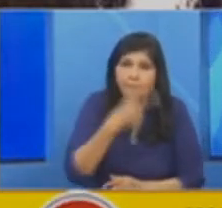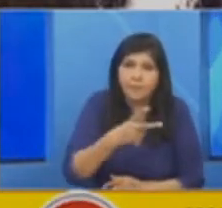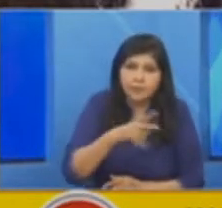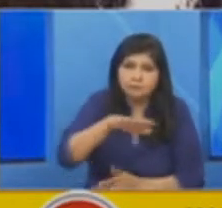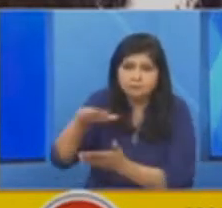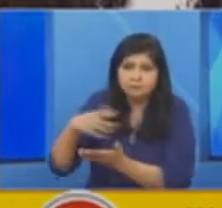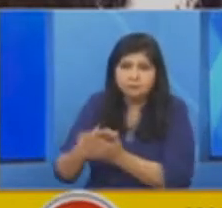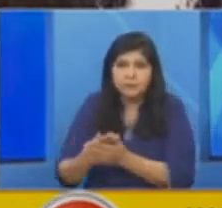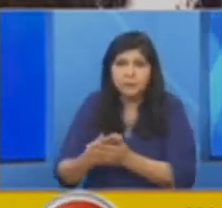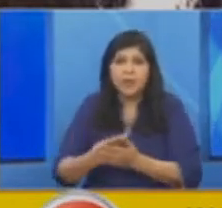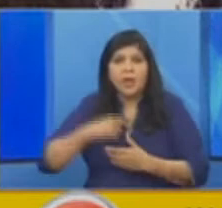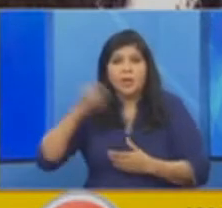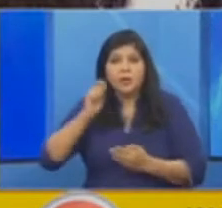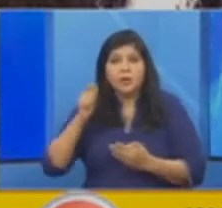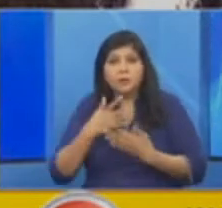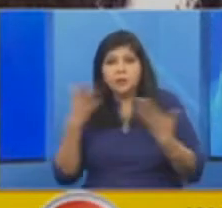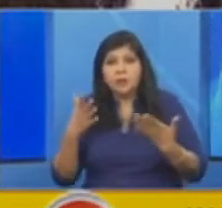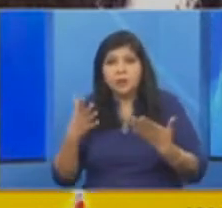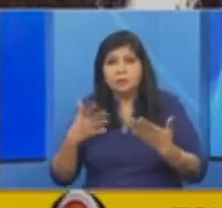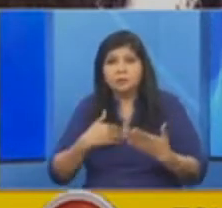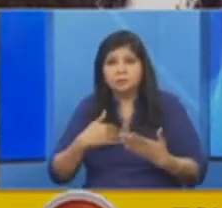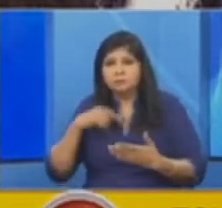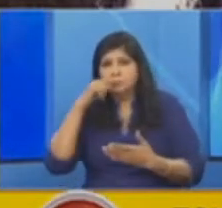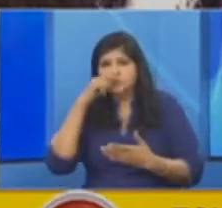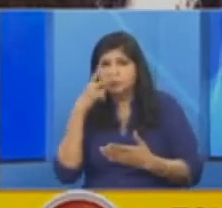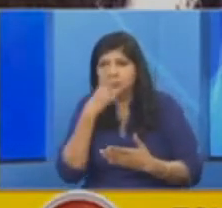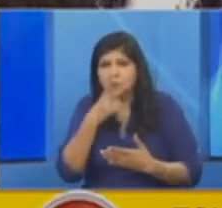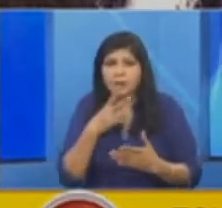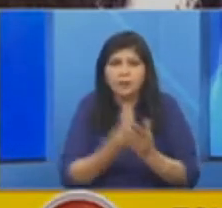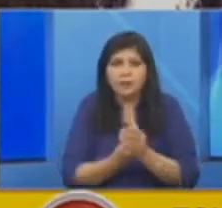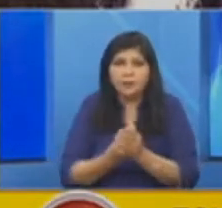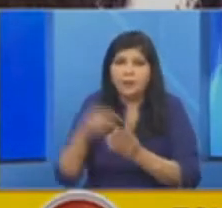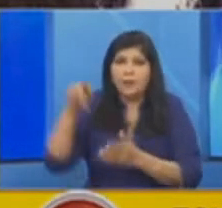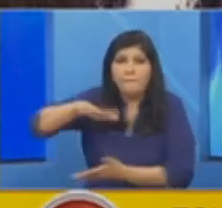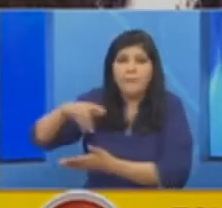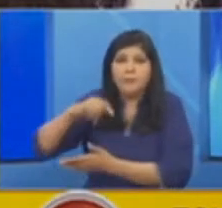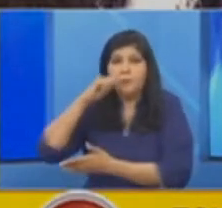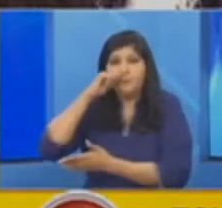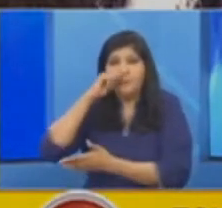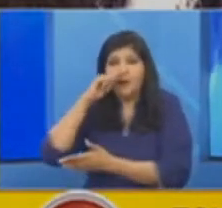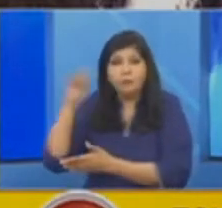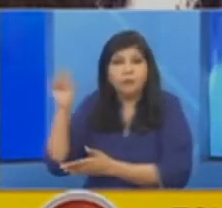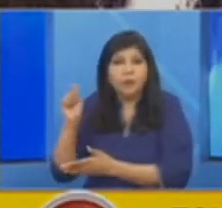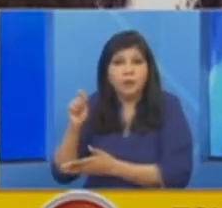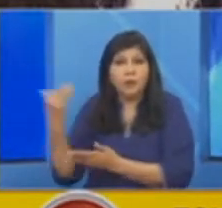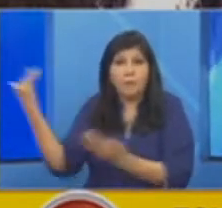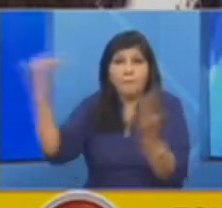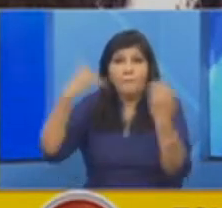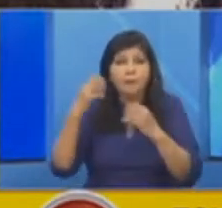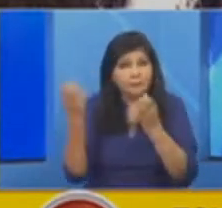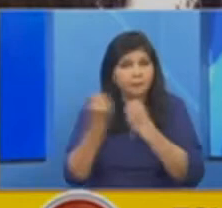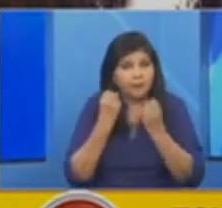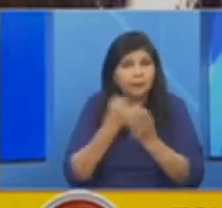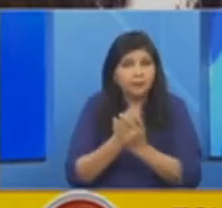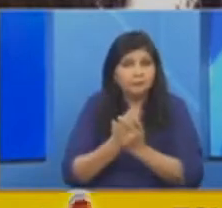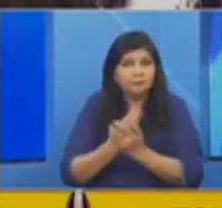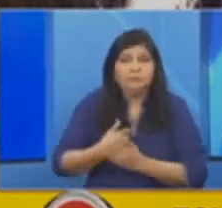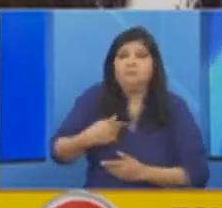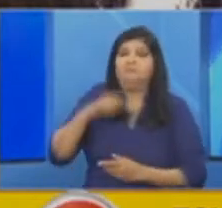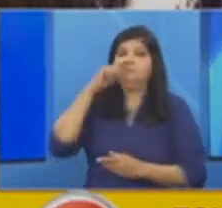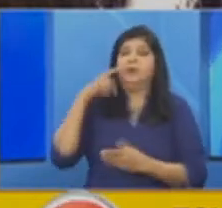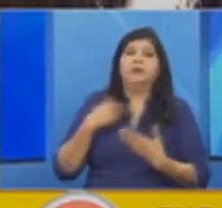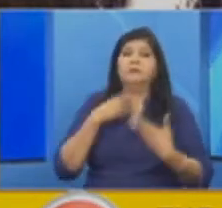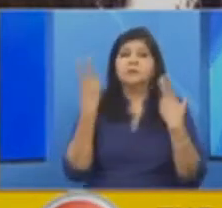रह गया हर किसी के आकरशन का केंदरा खेलने रहा खिलोना बन गया जो बच्चा